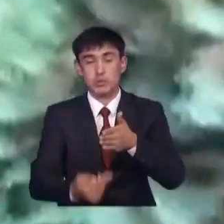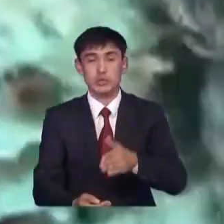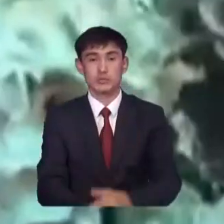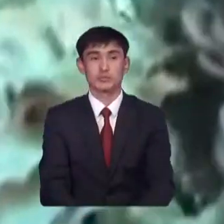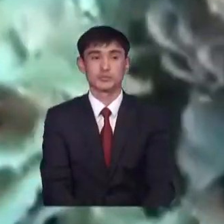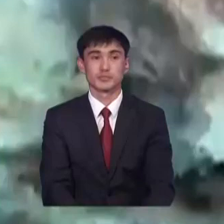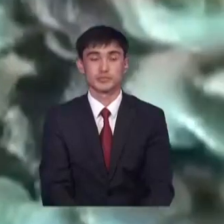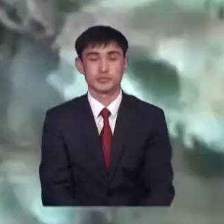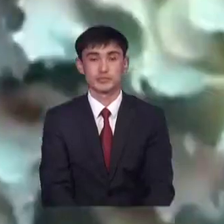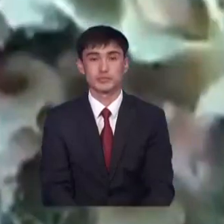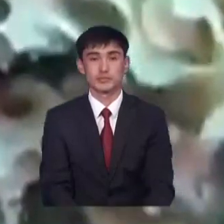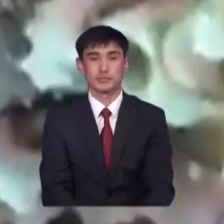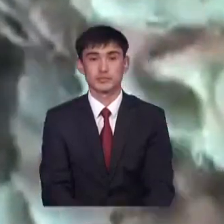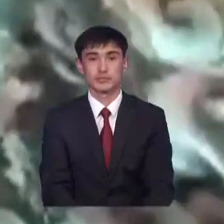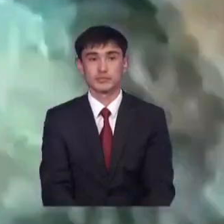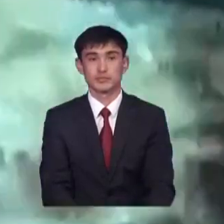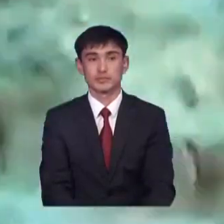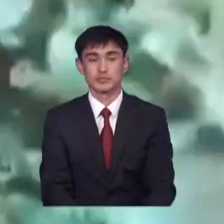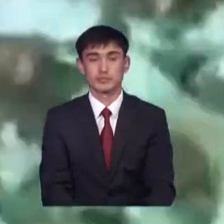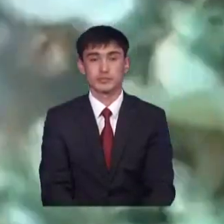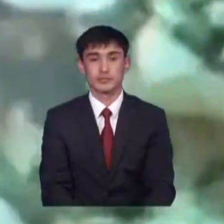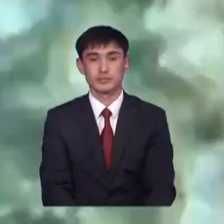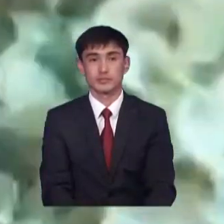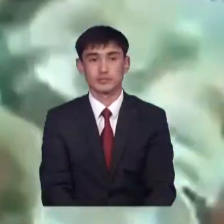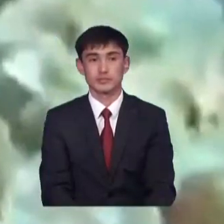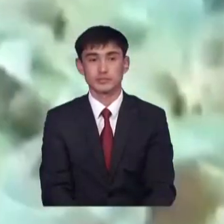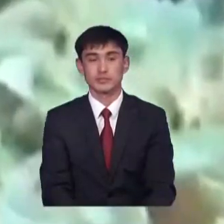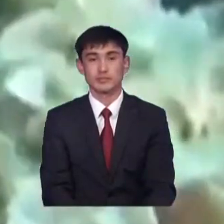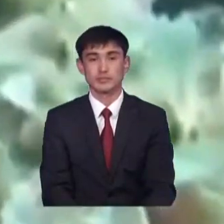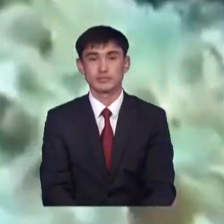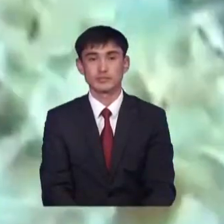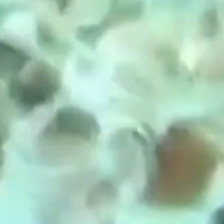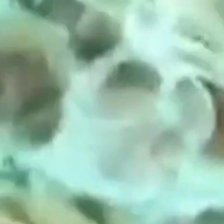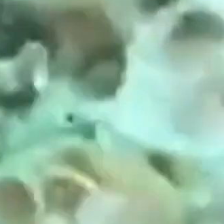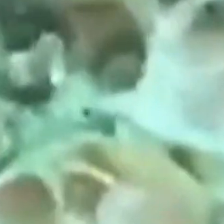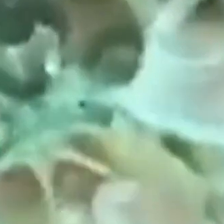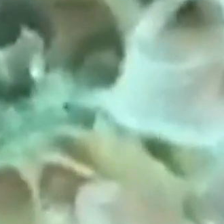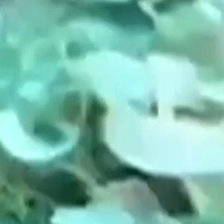крушение. Агирим Коппаева по материалам интернет-ресурсов.